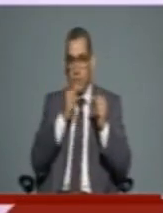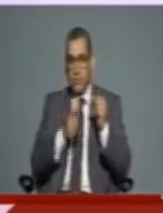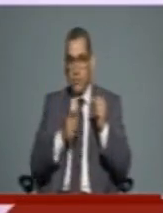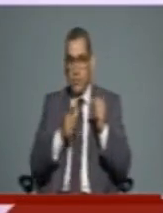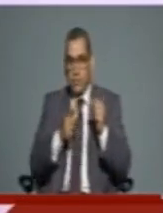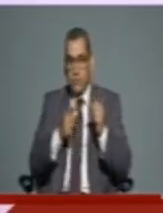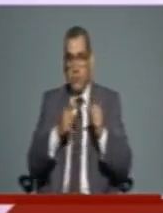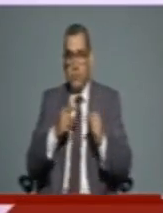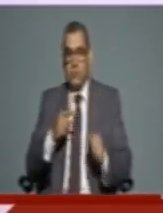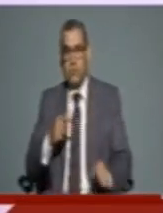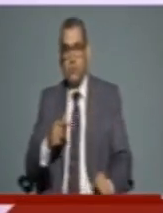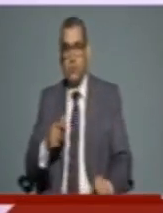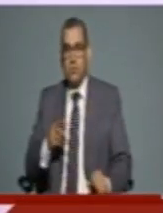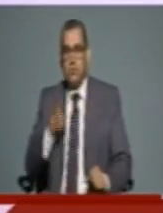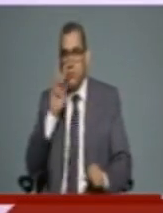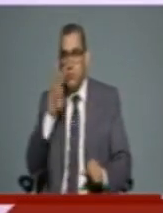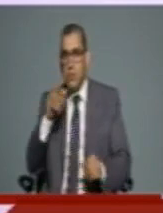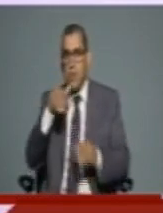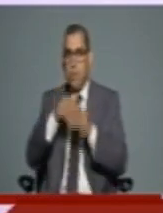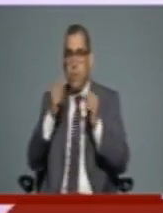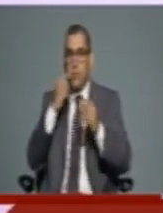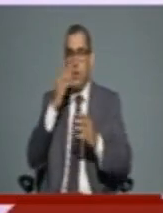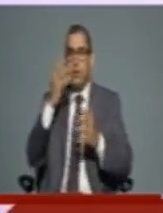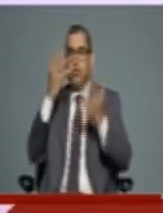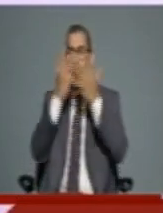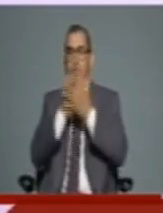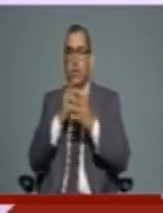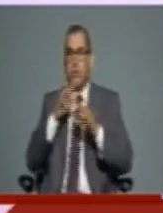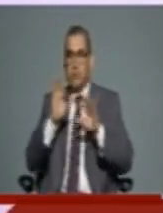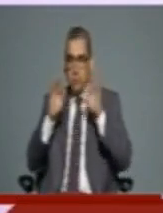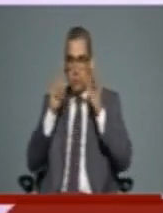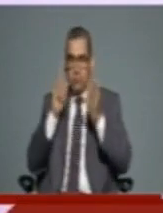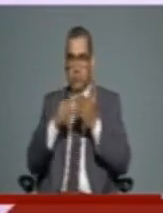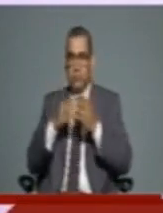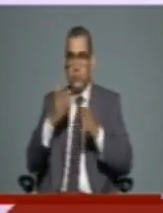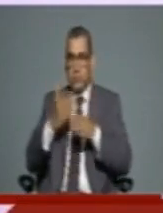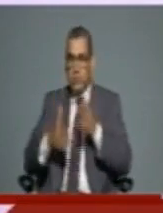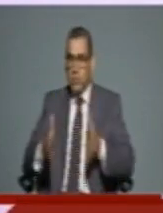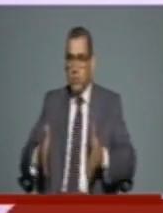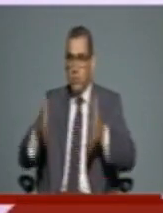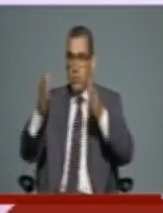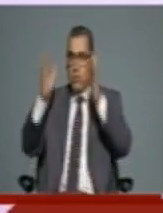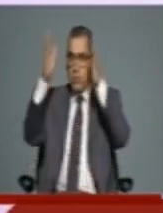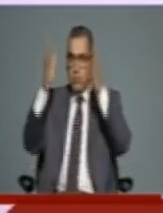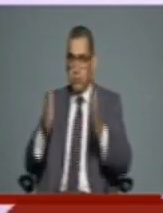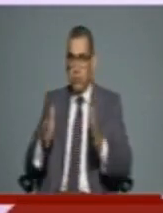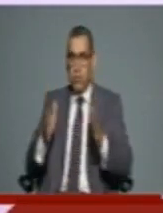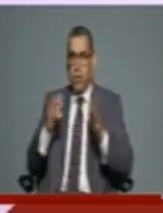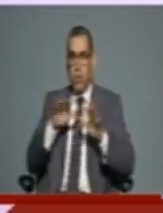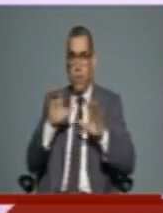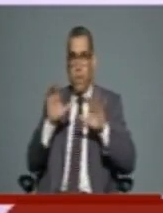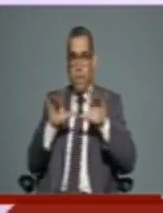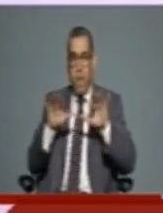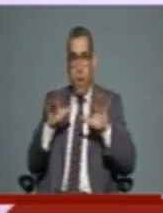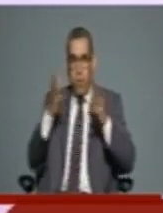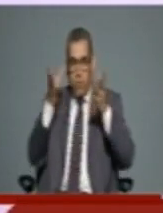انه هو مصنع حقيقي بأرفف، بكمبيوتر، بنظام معلومات